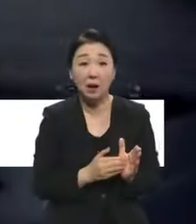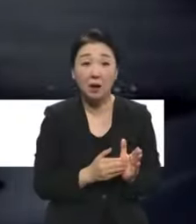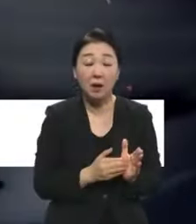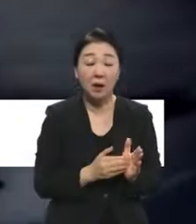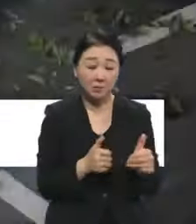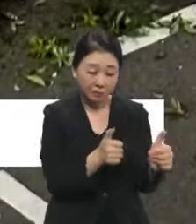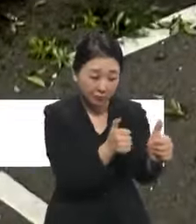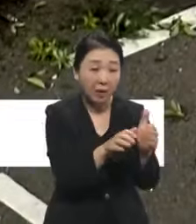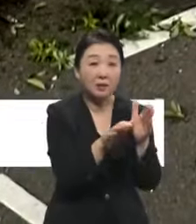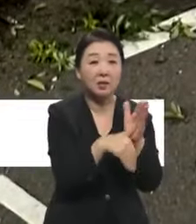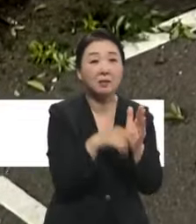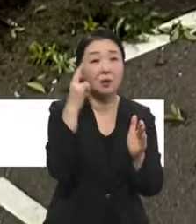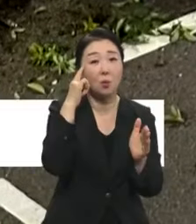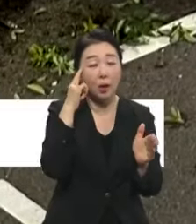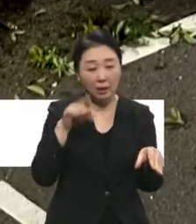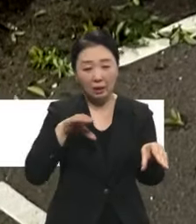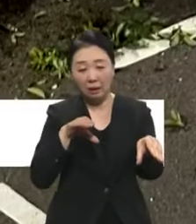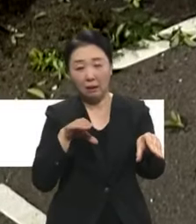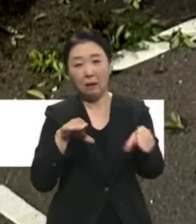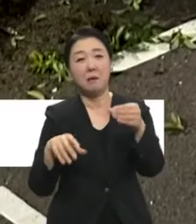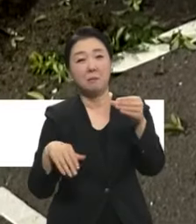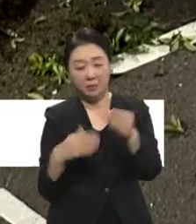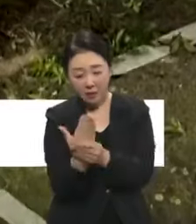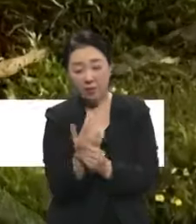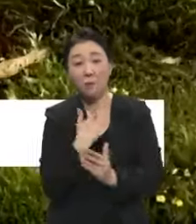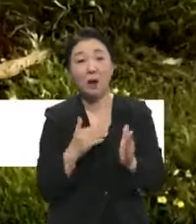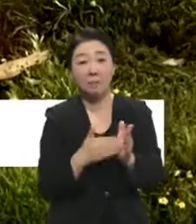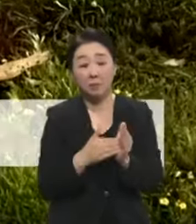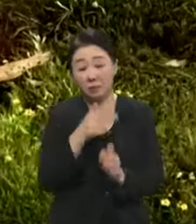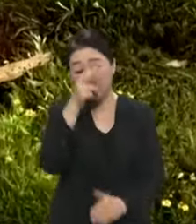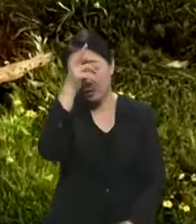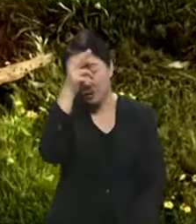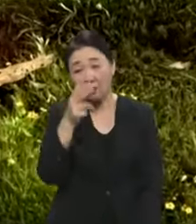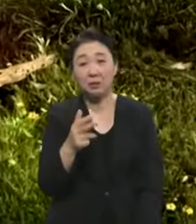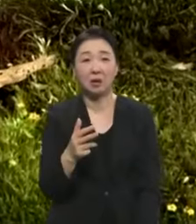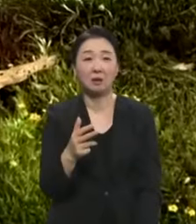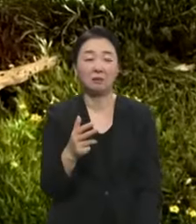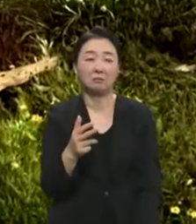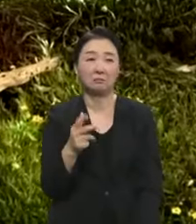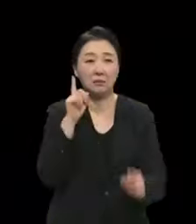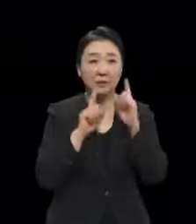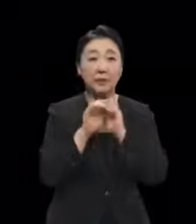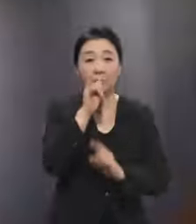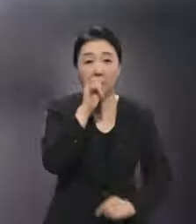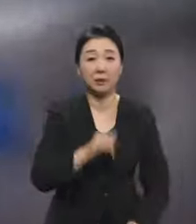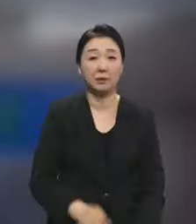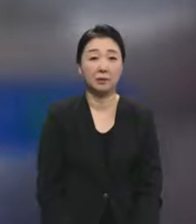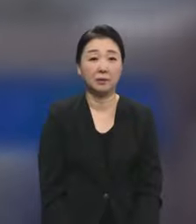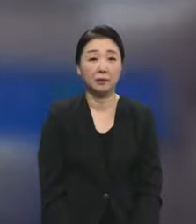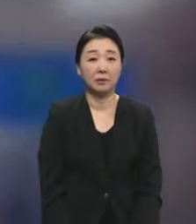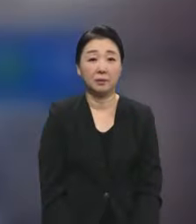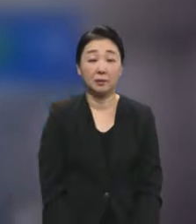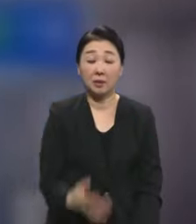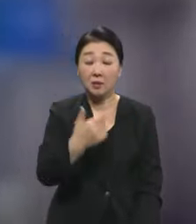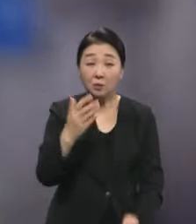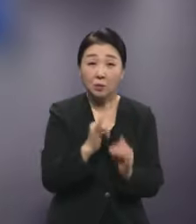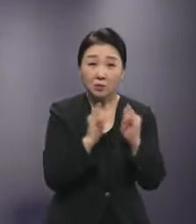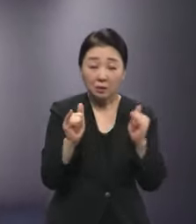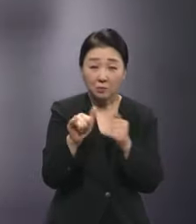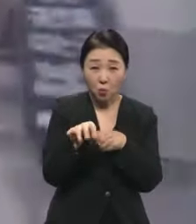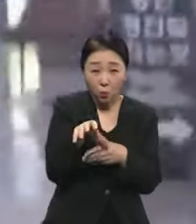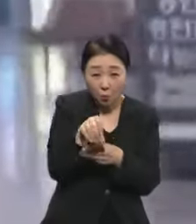추격 과정에서 순찰차 한 대가 사고가 나면서 경찰관 한 명이 경상을 입었습니다. 소방관들이